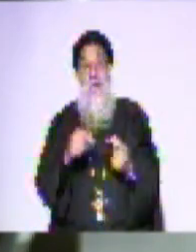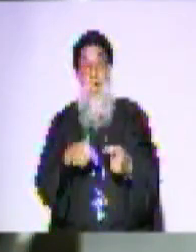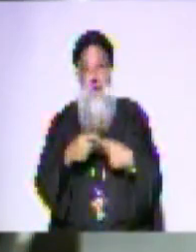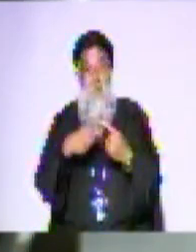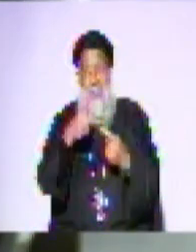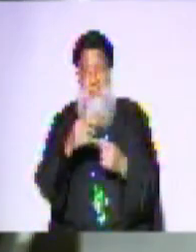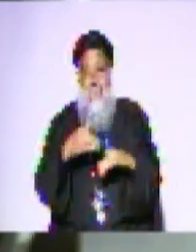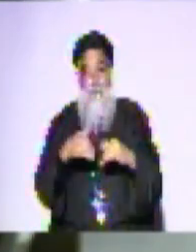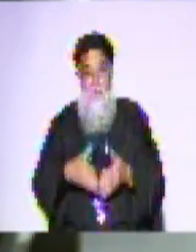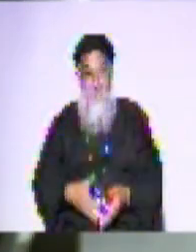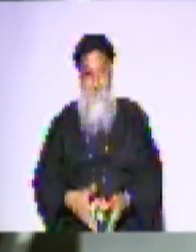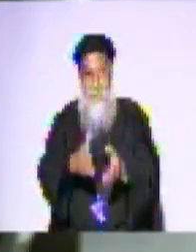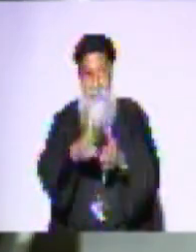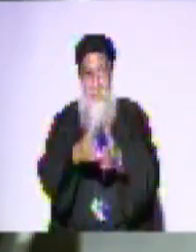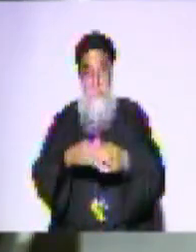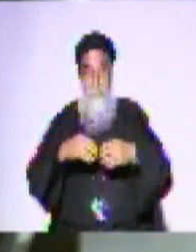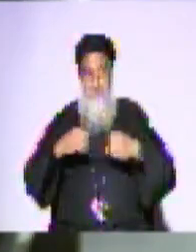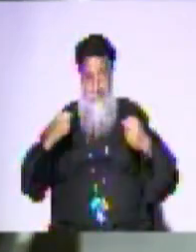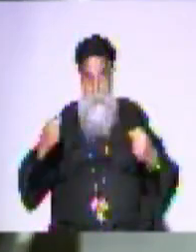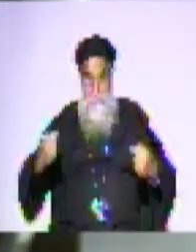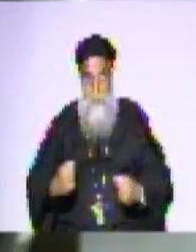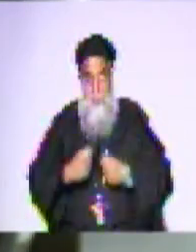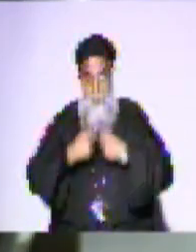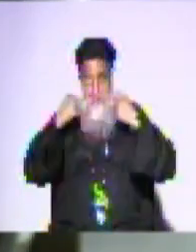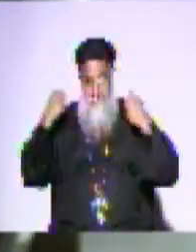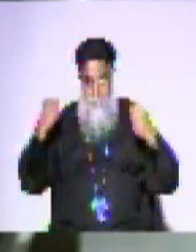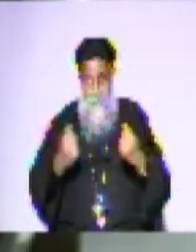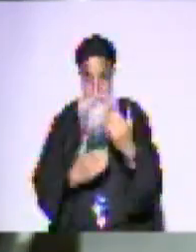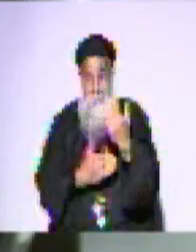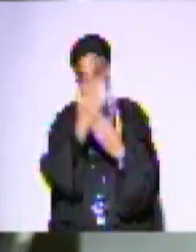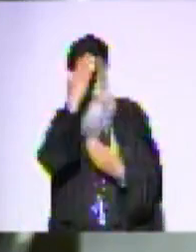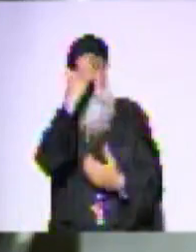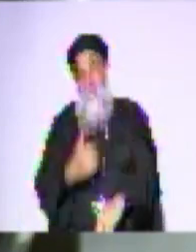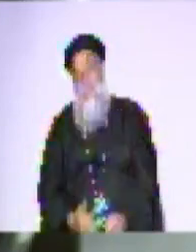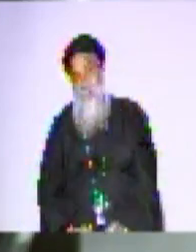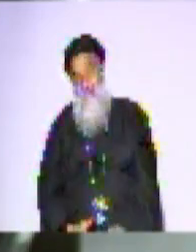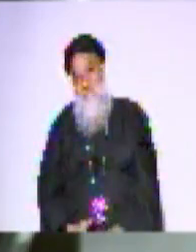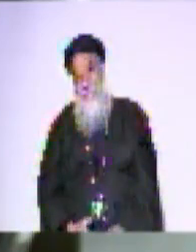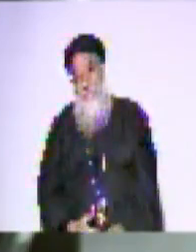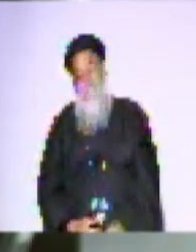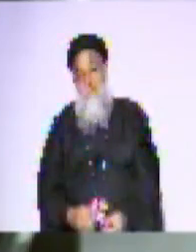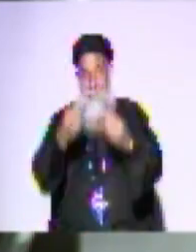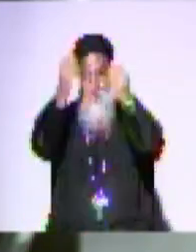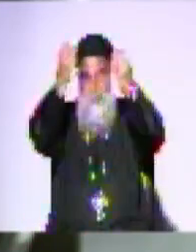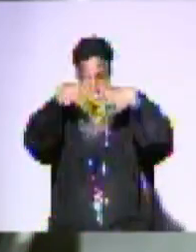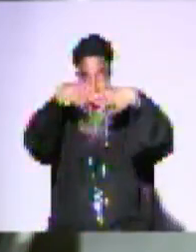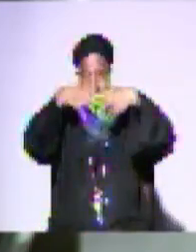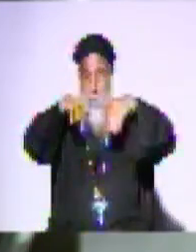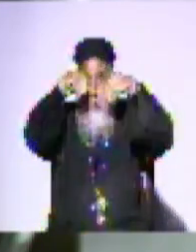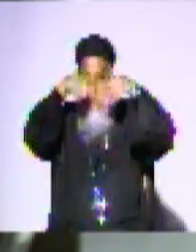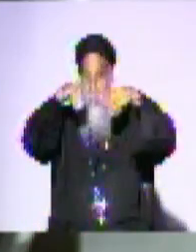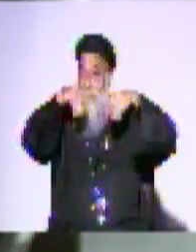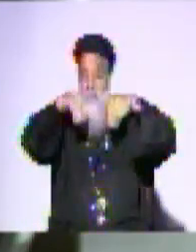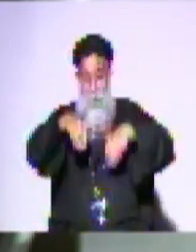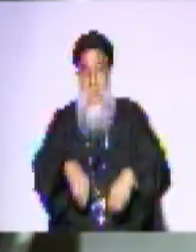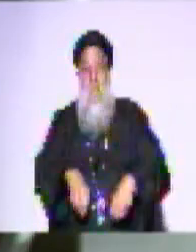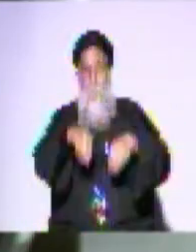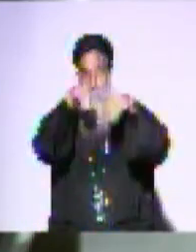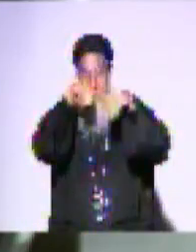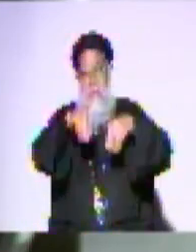هكذا نسلك في جدة الحياة، جدة الحياة، الحياة الجديدة اللي خدناها في المعمودية.